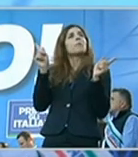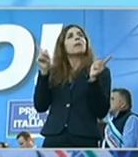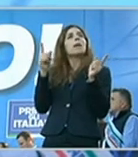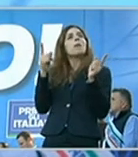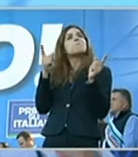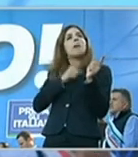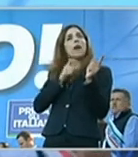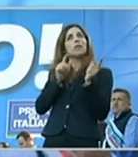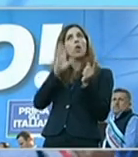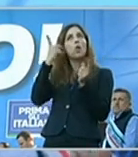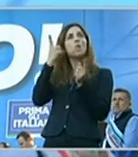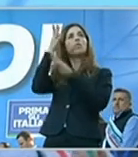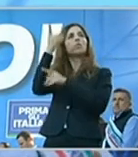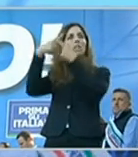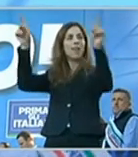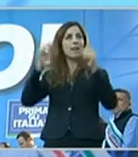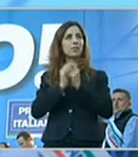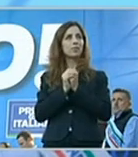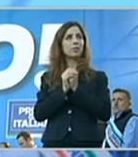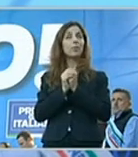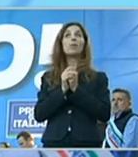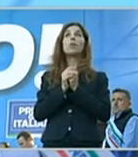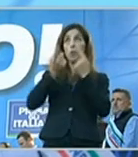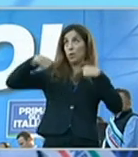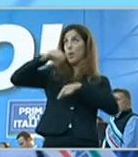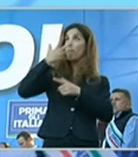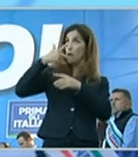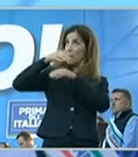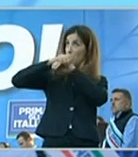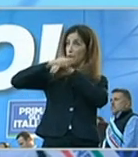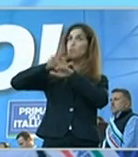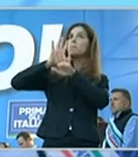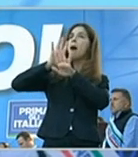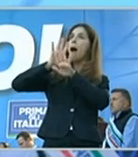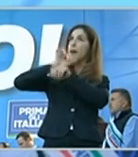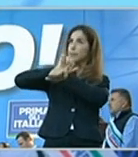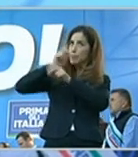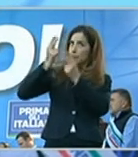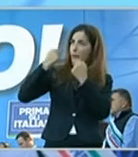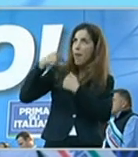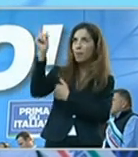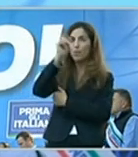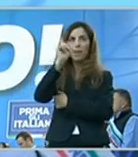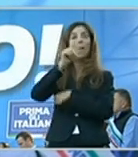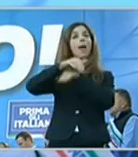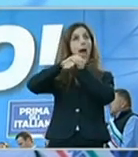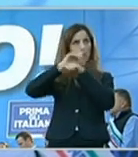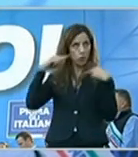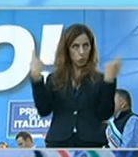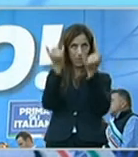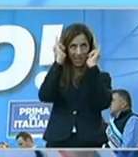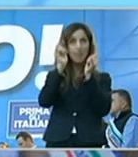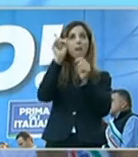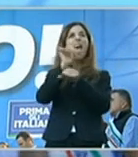diverso. Noi vogliamo essere amici, ma non servi. amici di tutti, schiavi